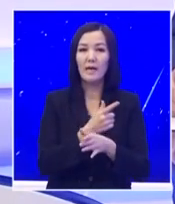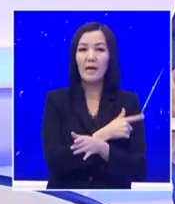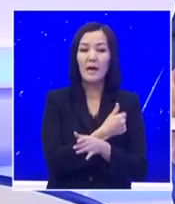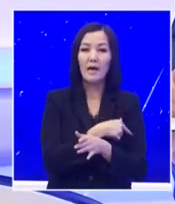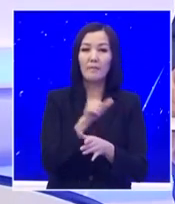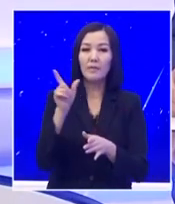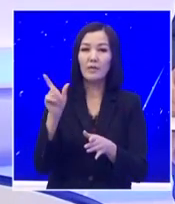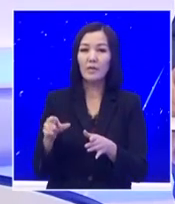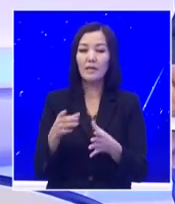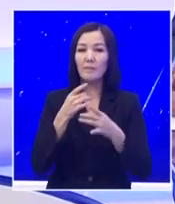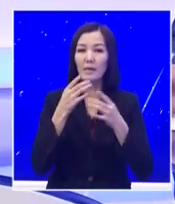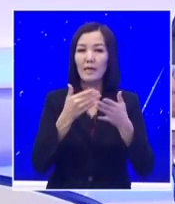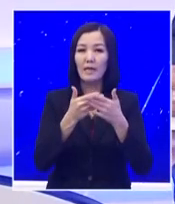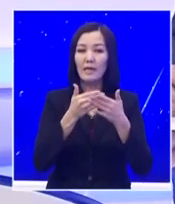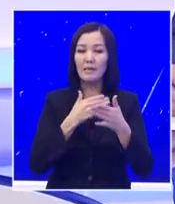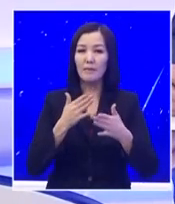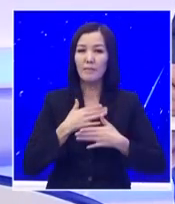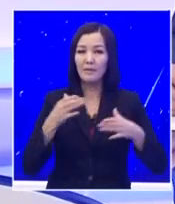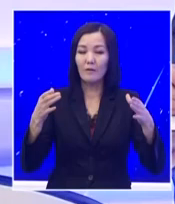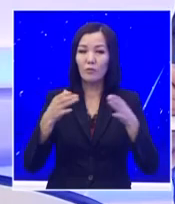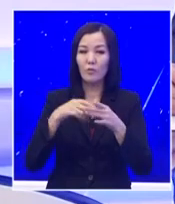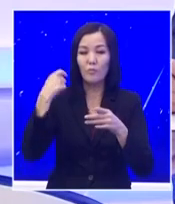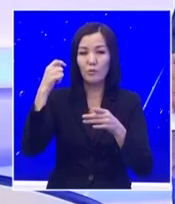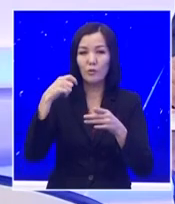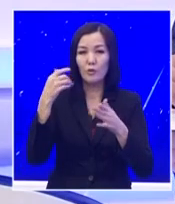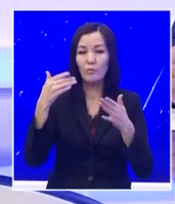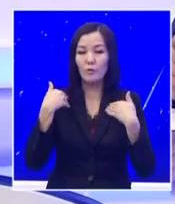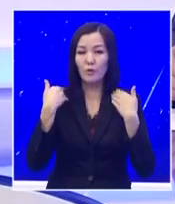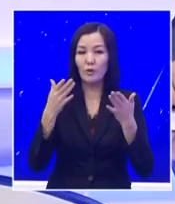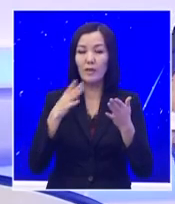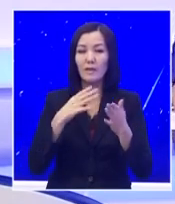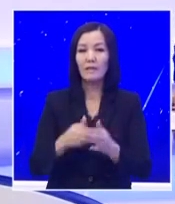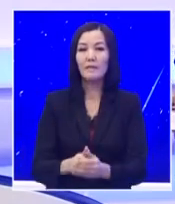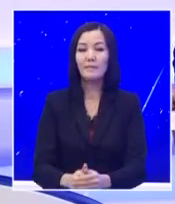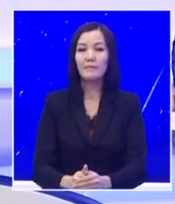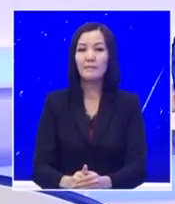мереке қарсаңында әріптестерім құттықтап, сұхбаттасып қайтқан еді. Сюжет көрейік.